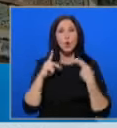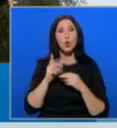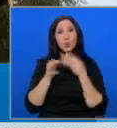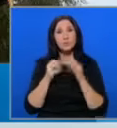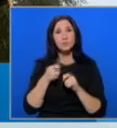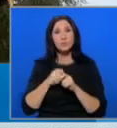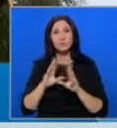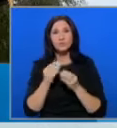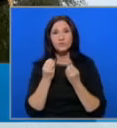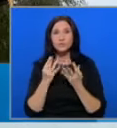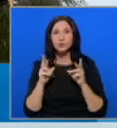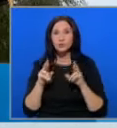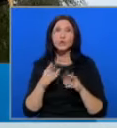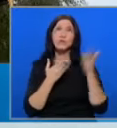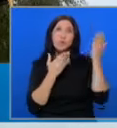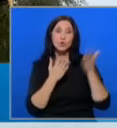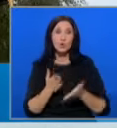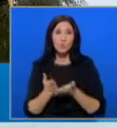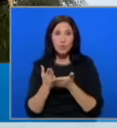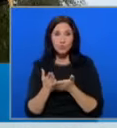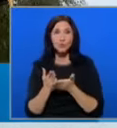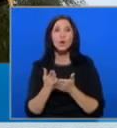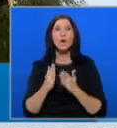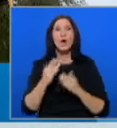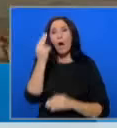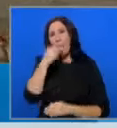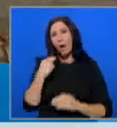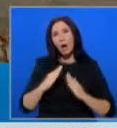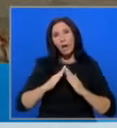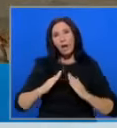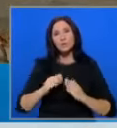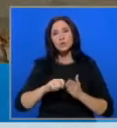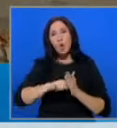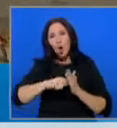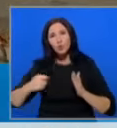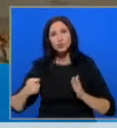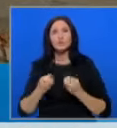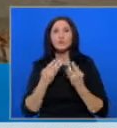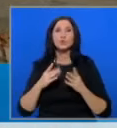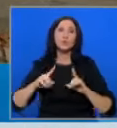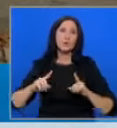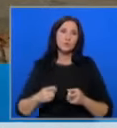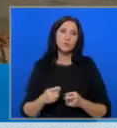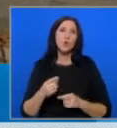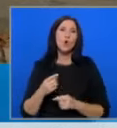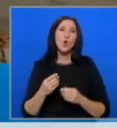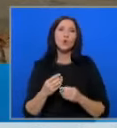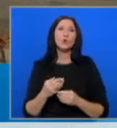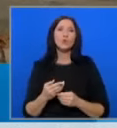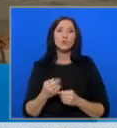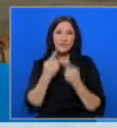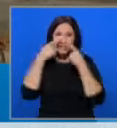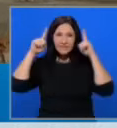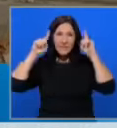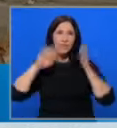всичко възможно, но се надяват и на Божията помощ храма да бъде отключен възможно най-скоро, а от Светия Синод отказаха, че